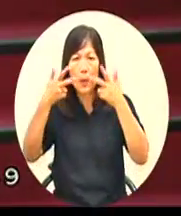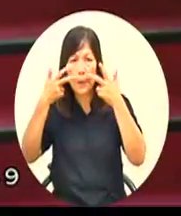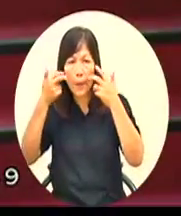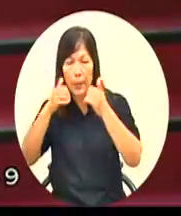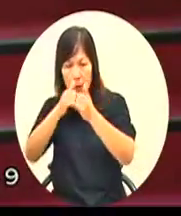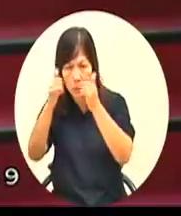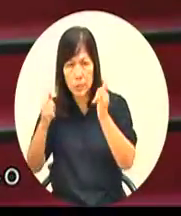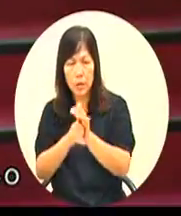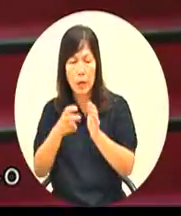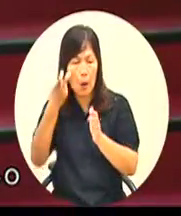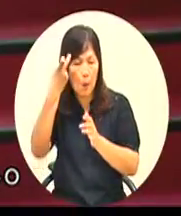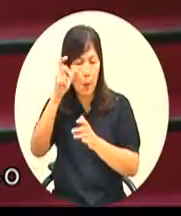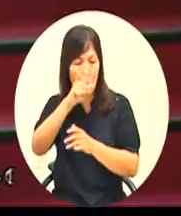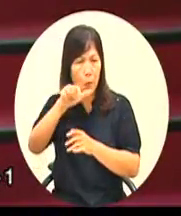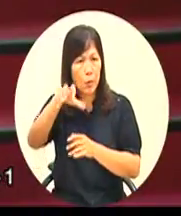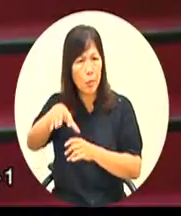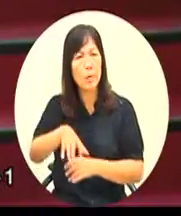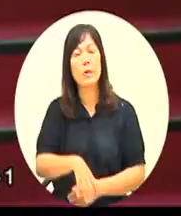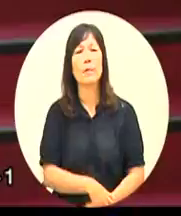博物馆，